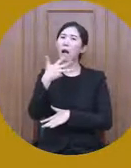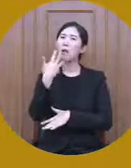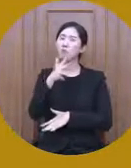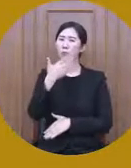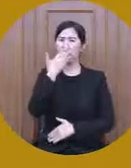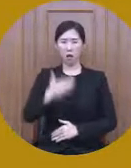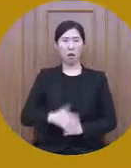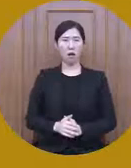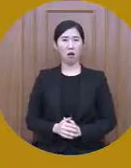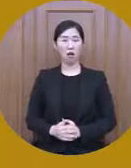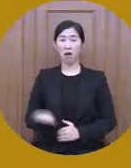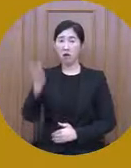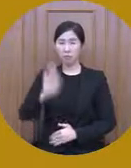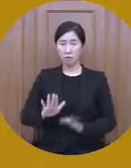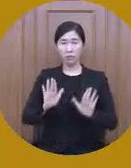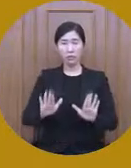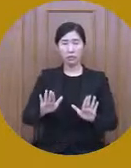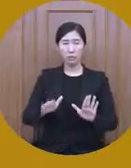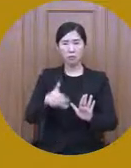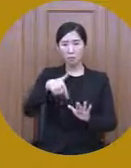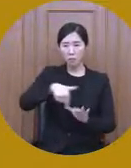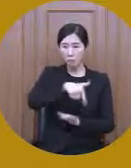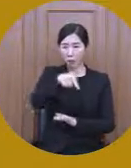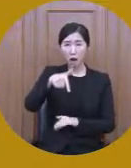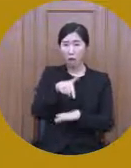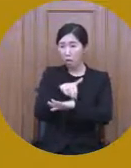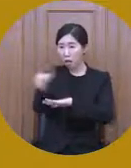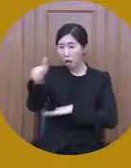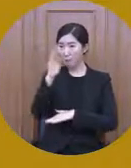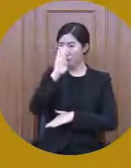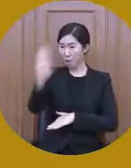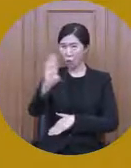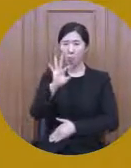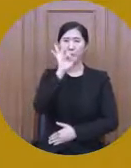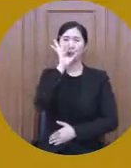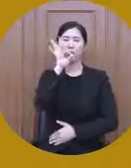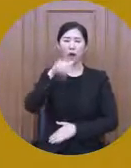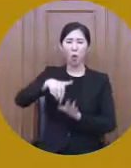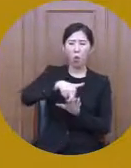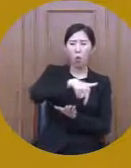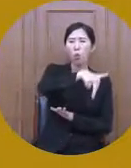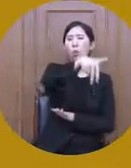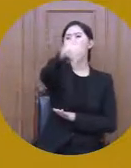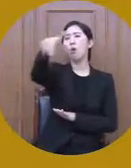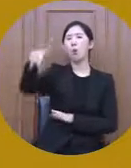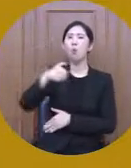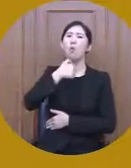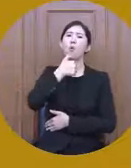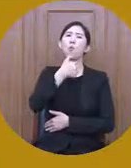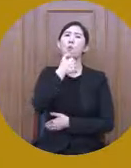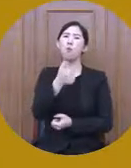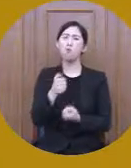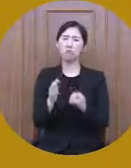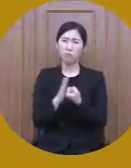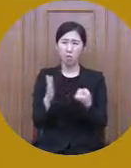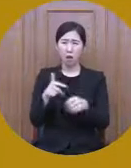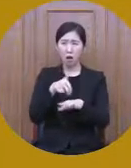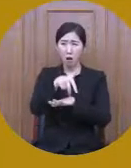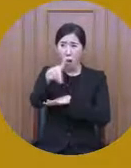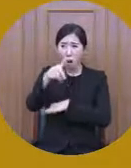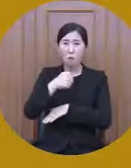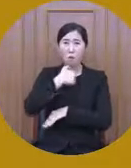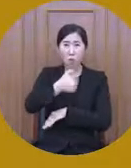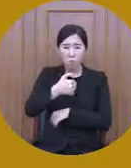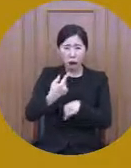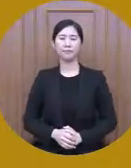거리입니다. 하지만 현재는 외곽으로 빙돌아 50분을 걸어갈 수밖에 없어서 걷기보다는 주로 차량으로